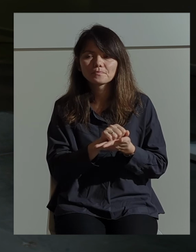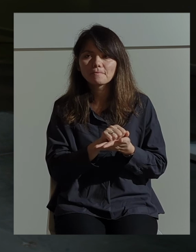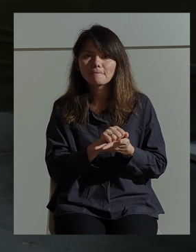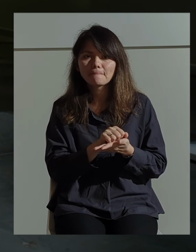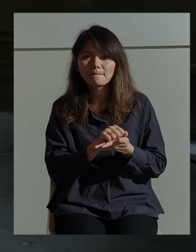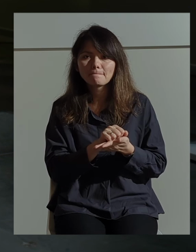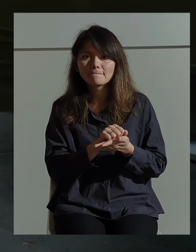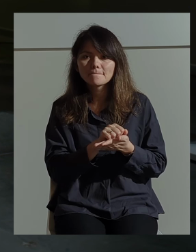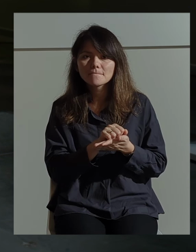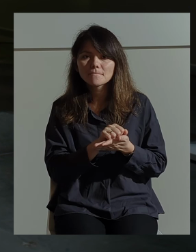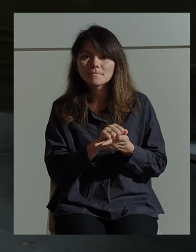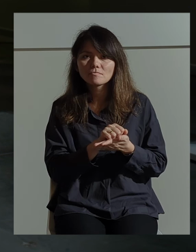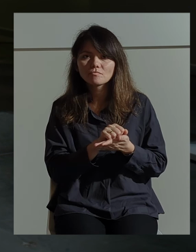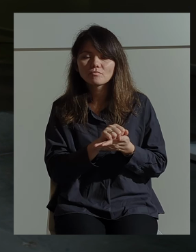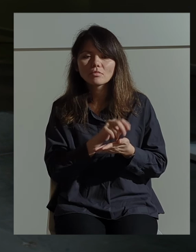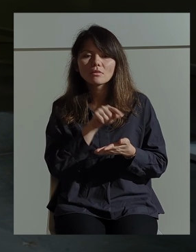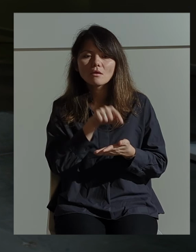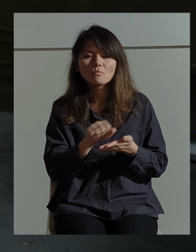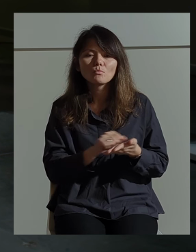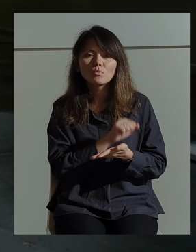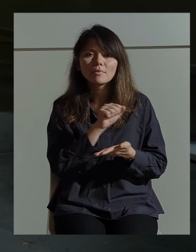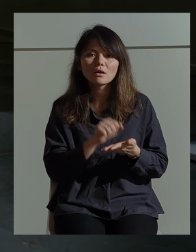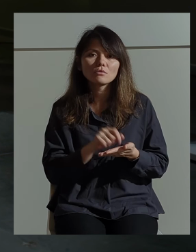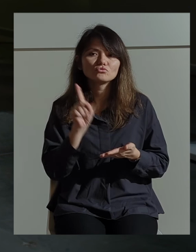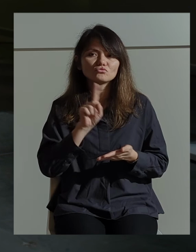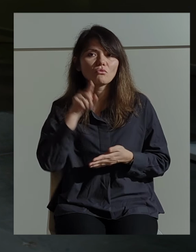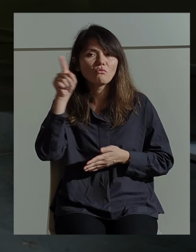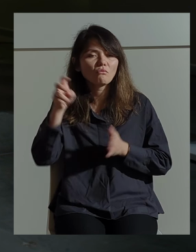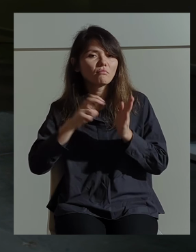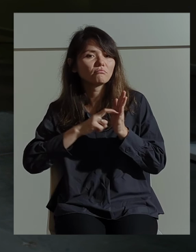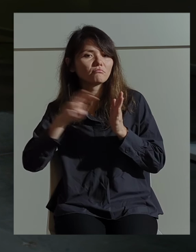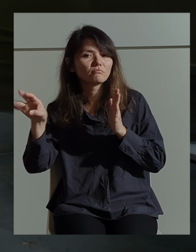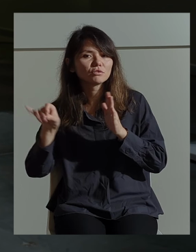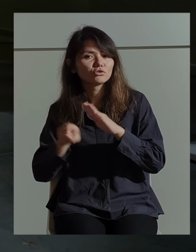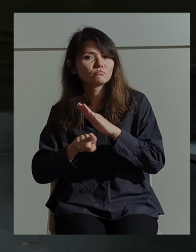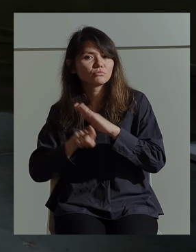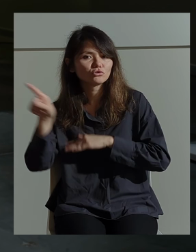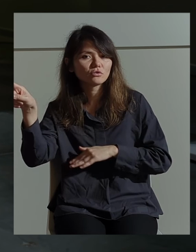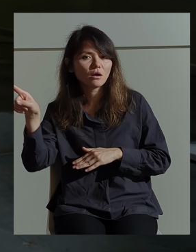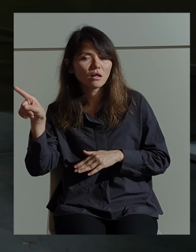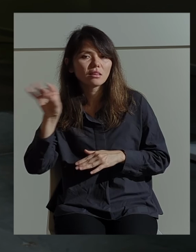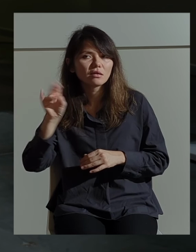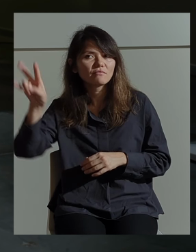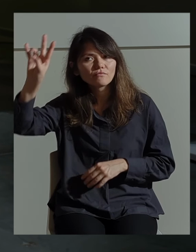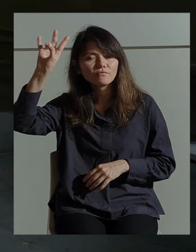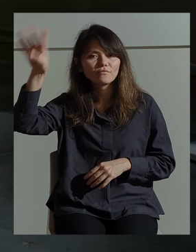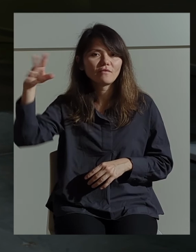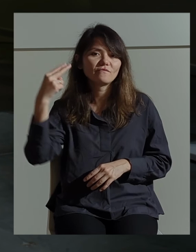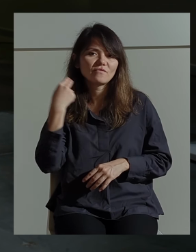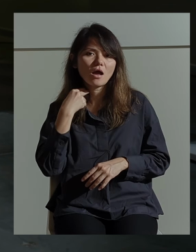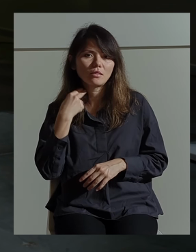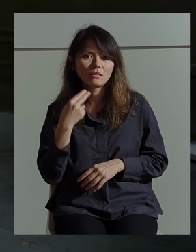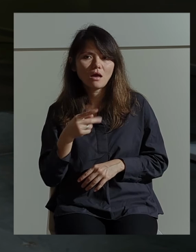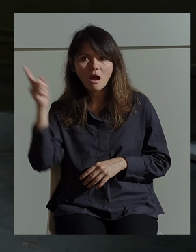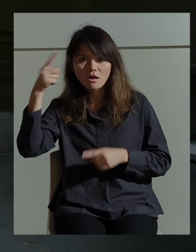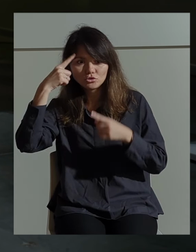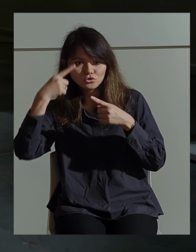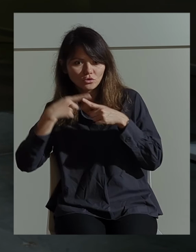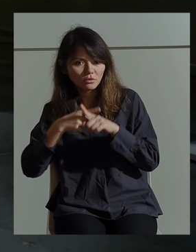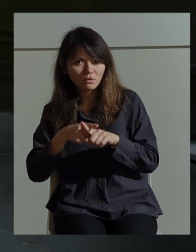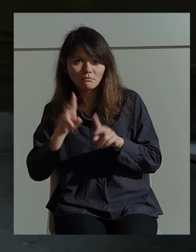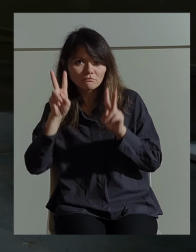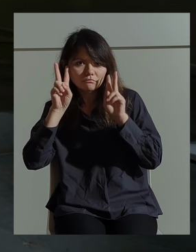же Вот публикуют что он соко и сбе Иста в англи